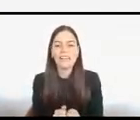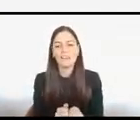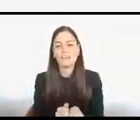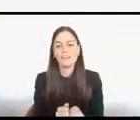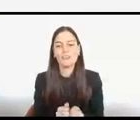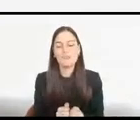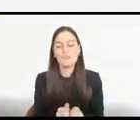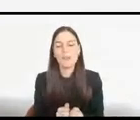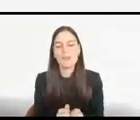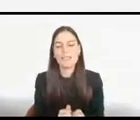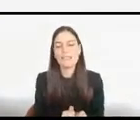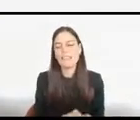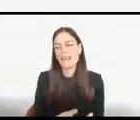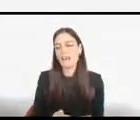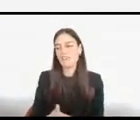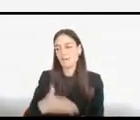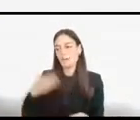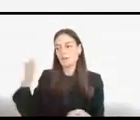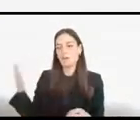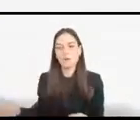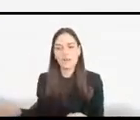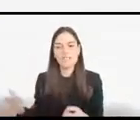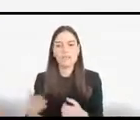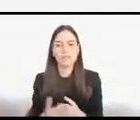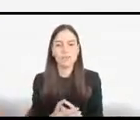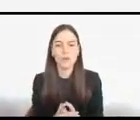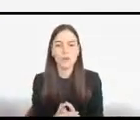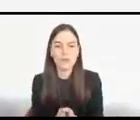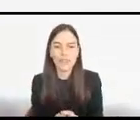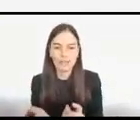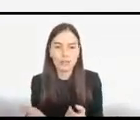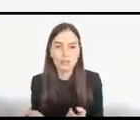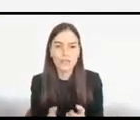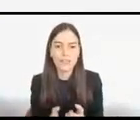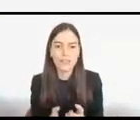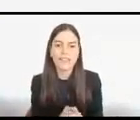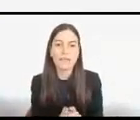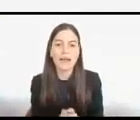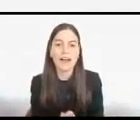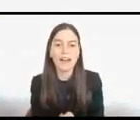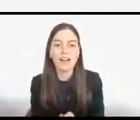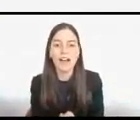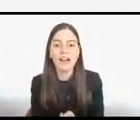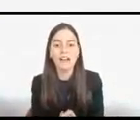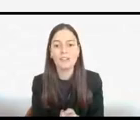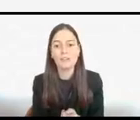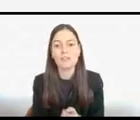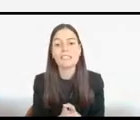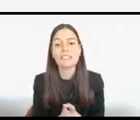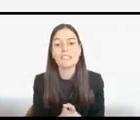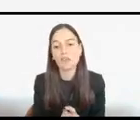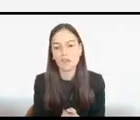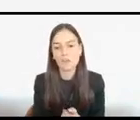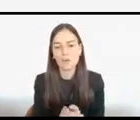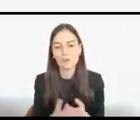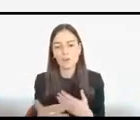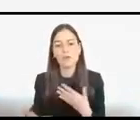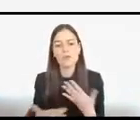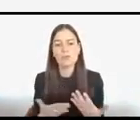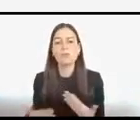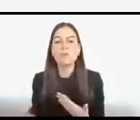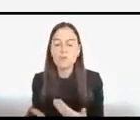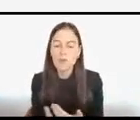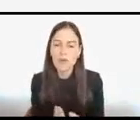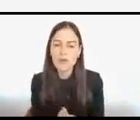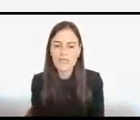et le faire coïncider avec mon horizon de retraite. Et vous le voyez, ça démarre à 5 ans de démembrement.